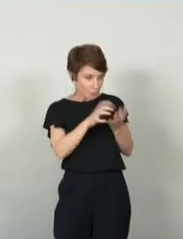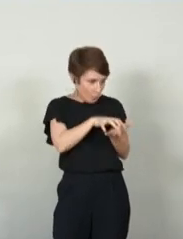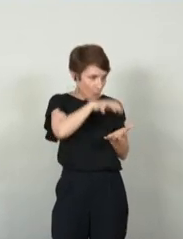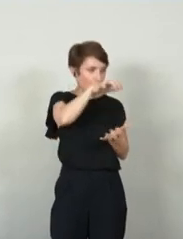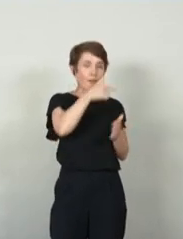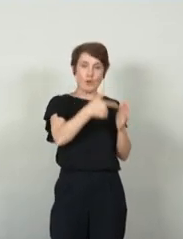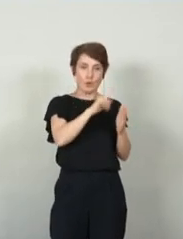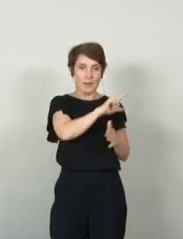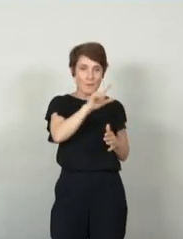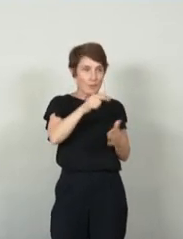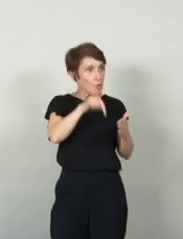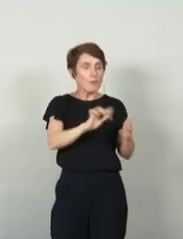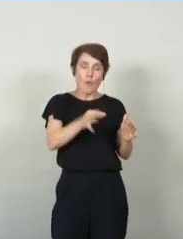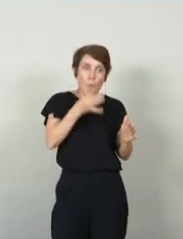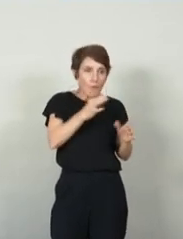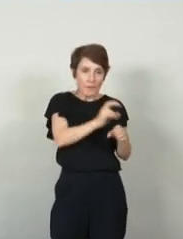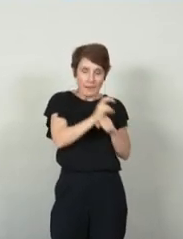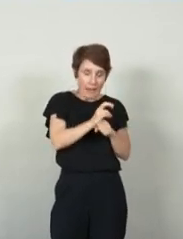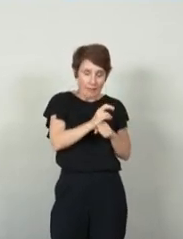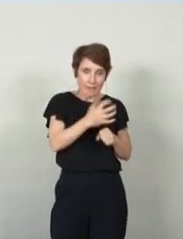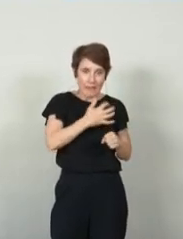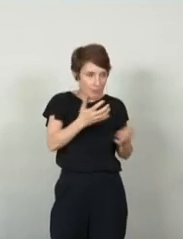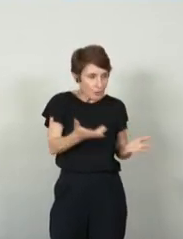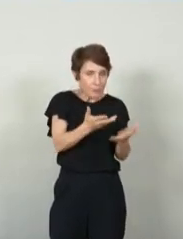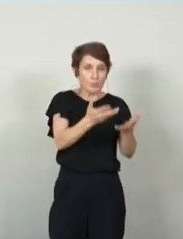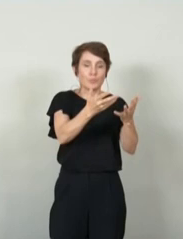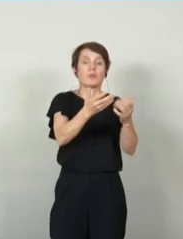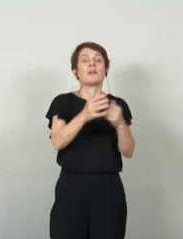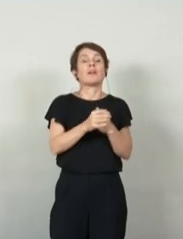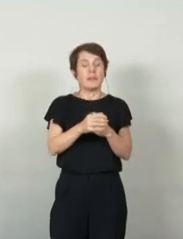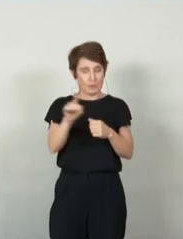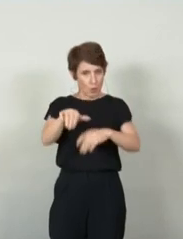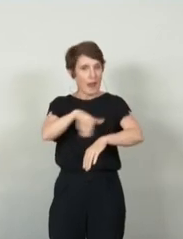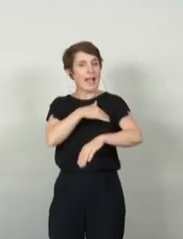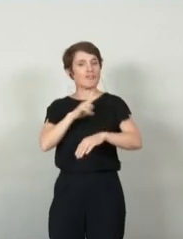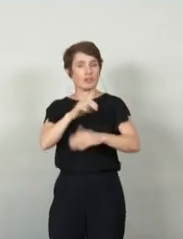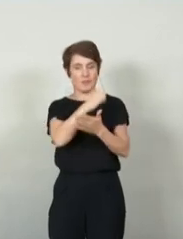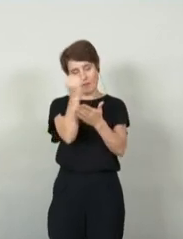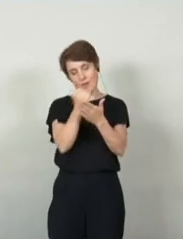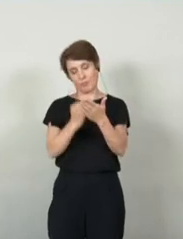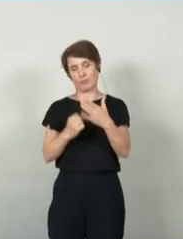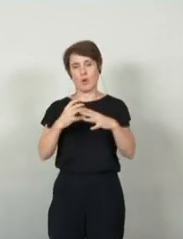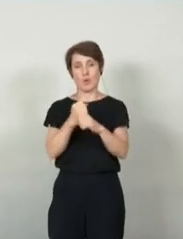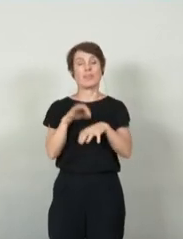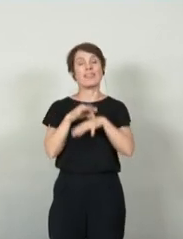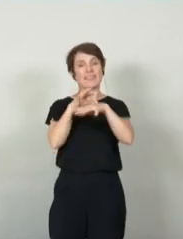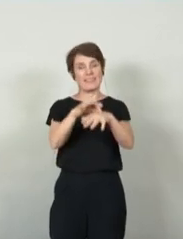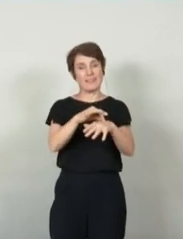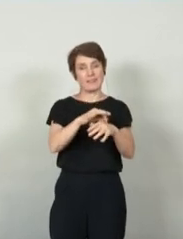et les partenaires aujourd'hui travaillent pour créer un guide des ressources qui sera demain porté par Grenoble Alpes Métropole